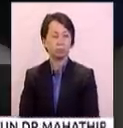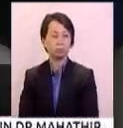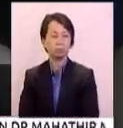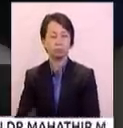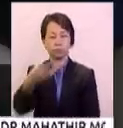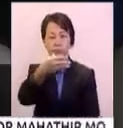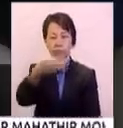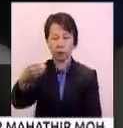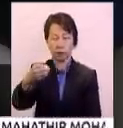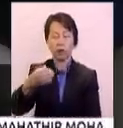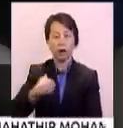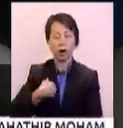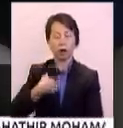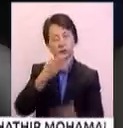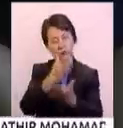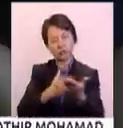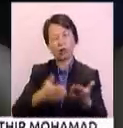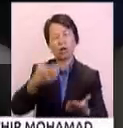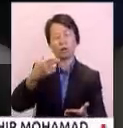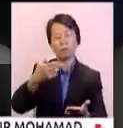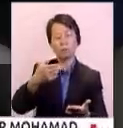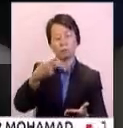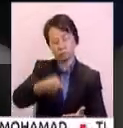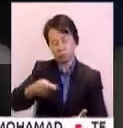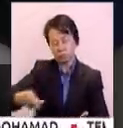Dan ada beberapa perkara yang